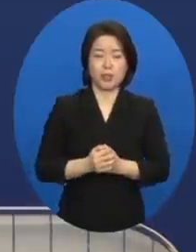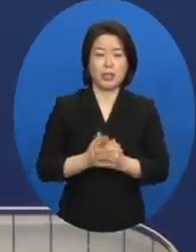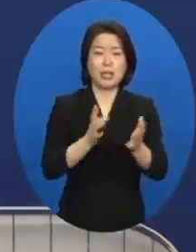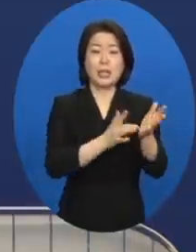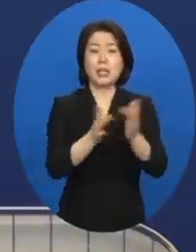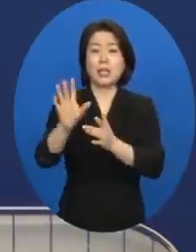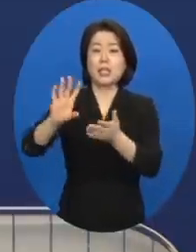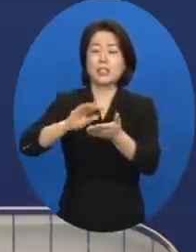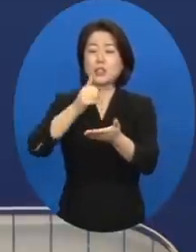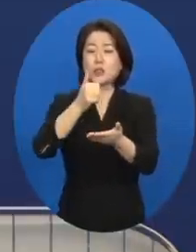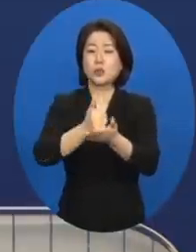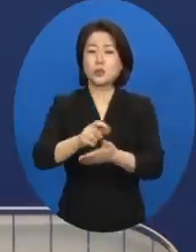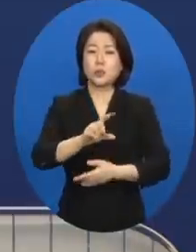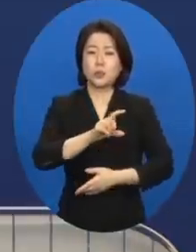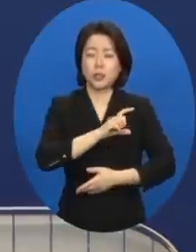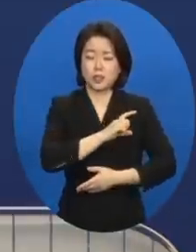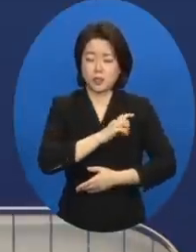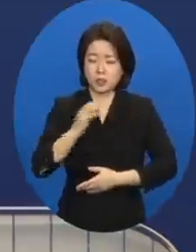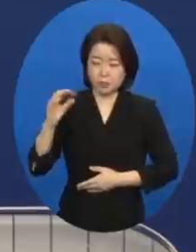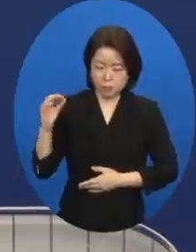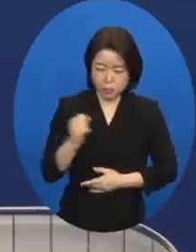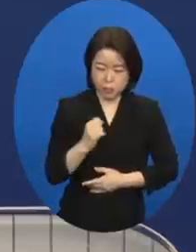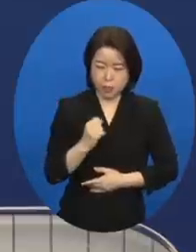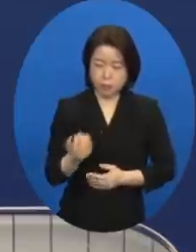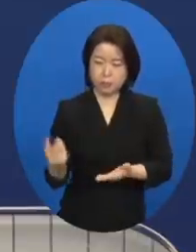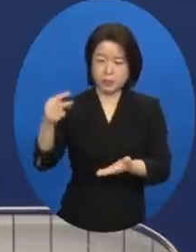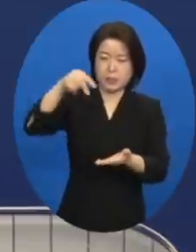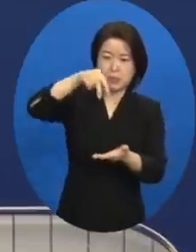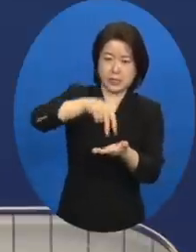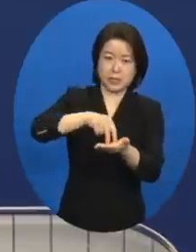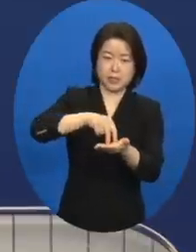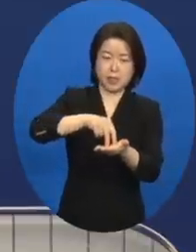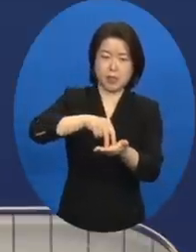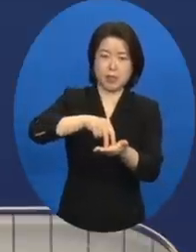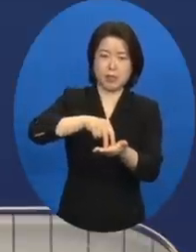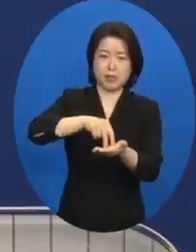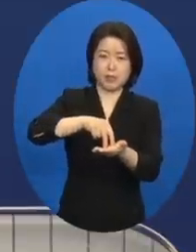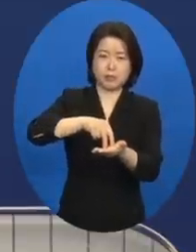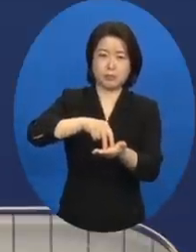예수 그리스도의 이름으로 일어나라.